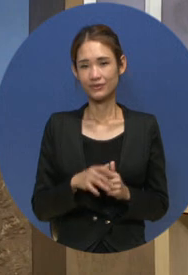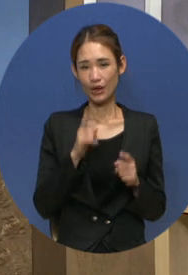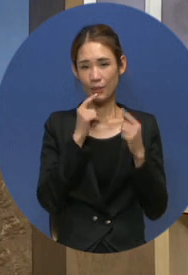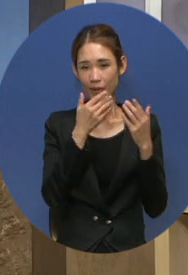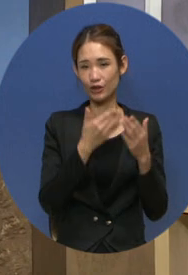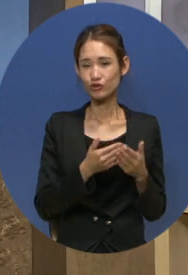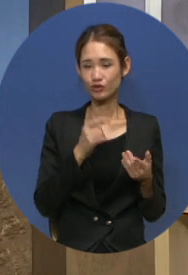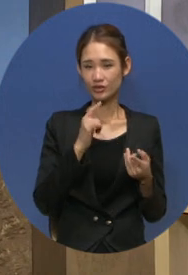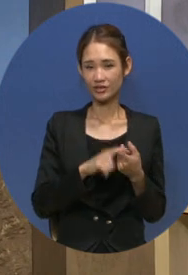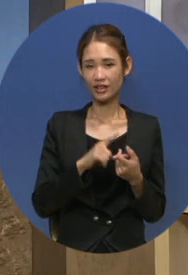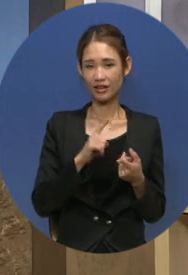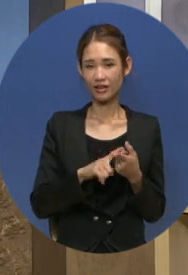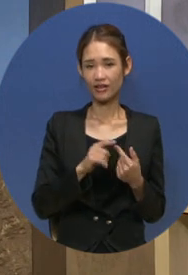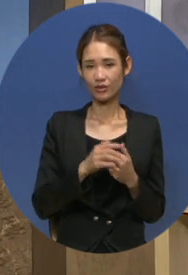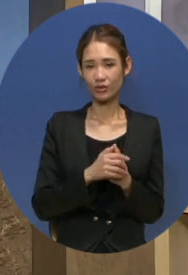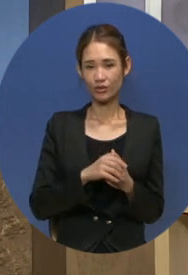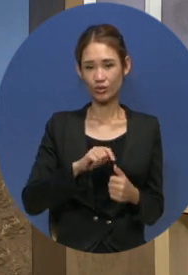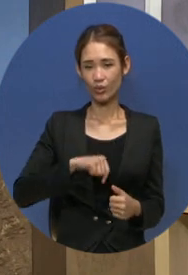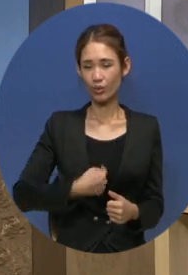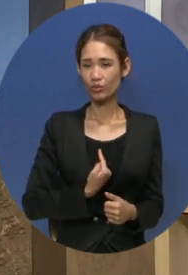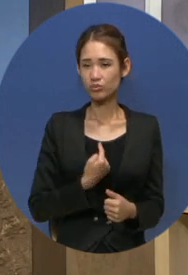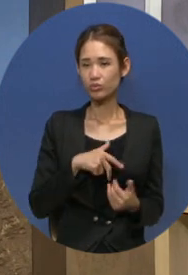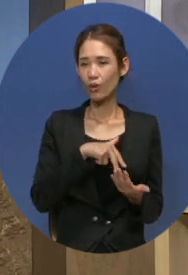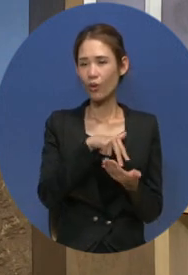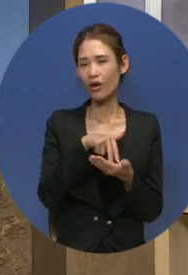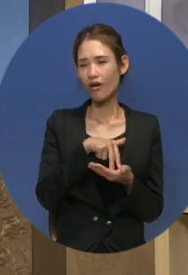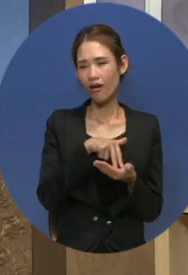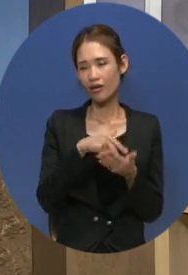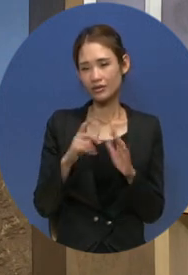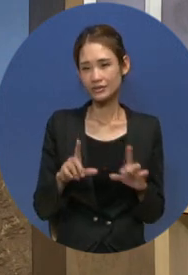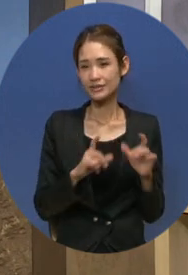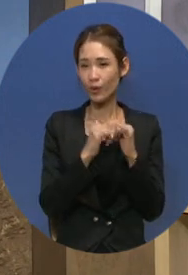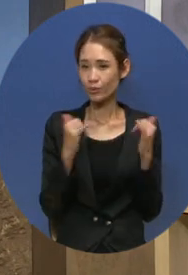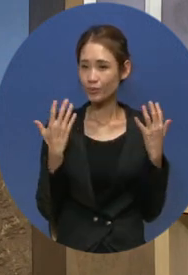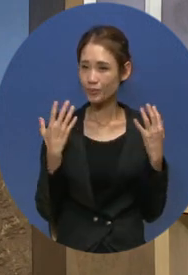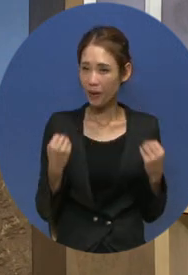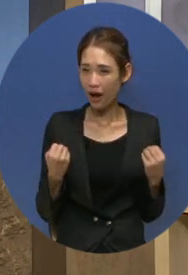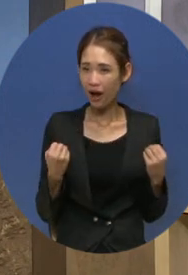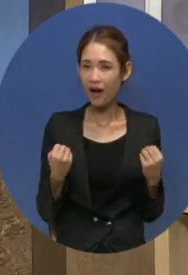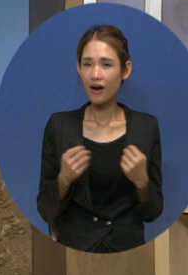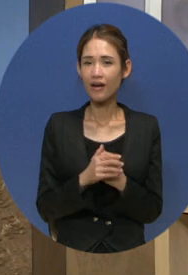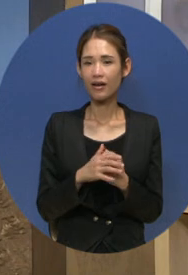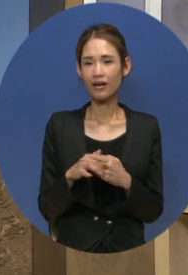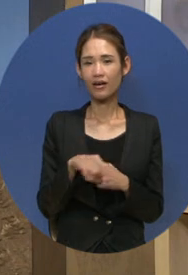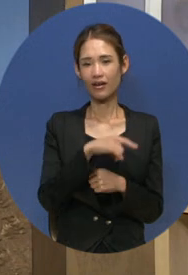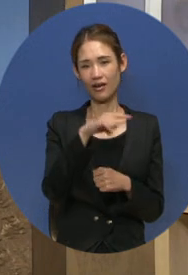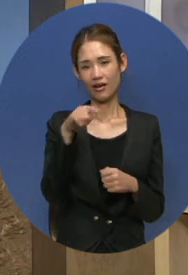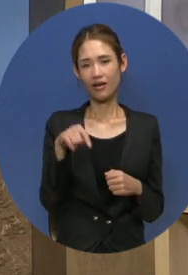말씀해 주셨다시피 이렇게 혼자 좀 외롭게 지내는 분들이 많으신데, 이런